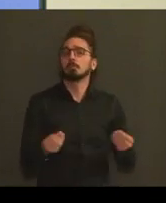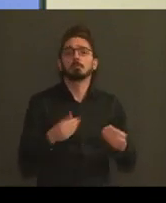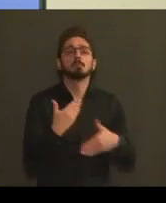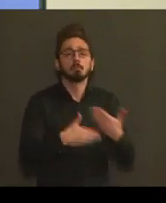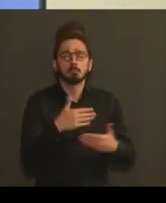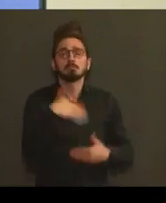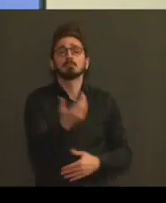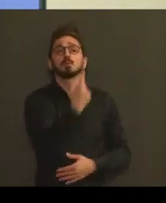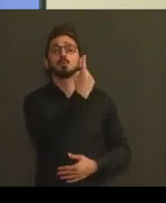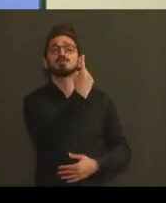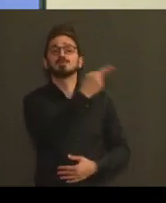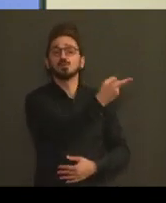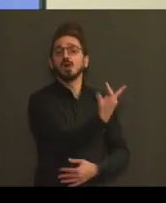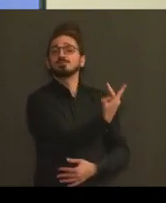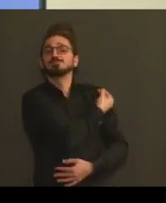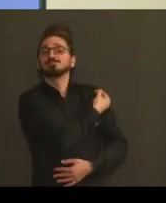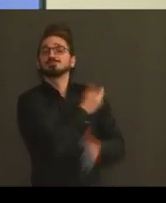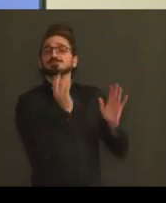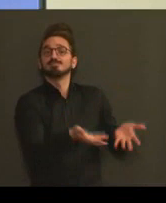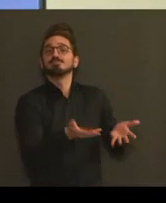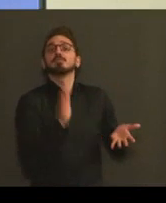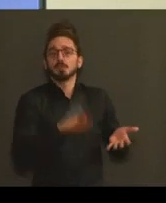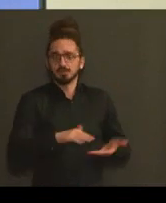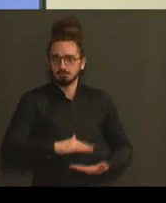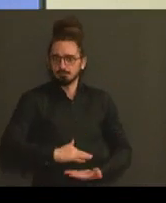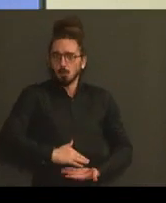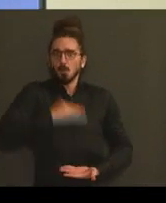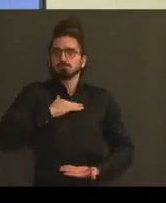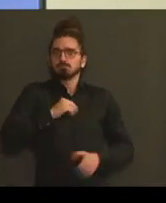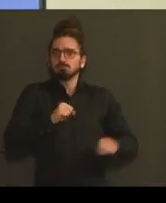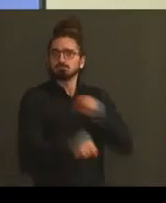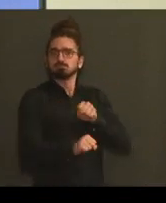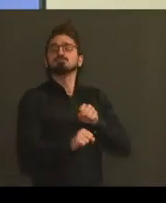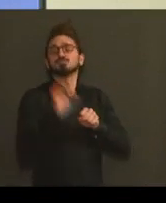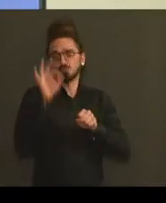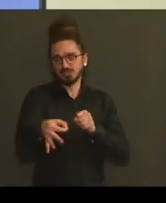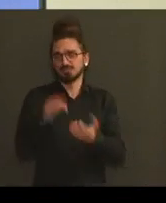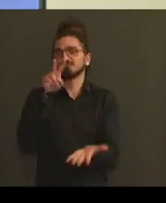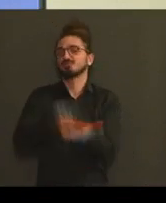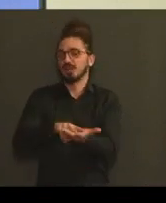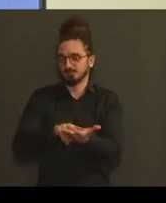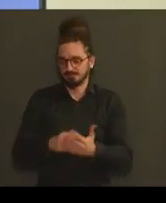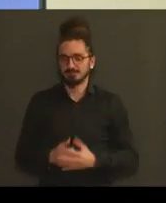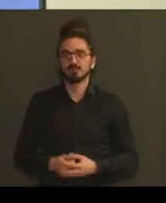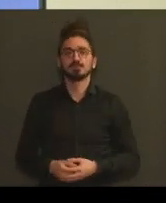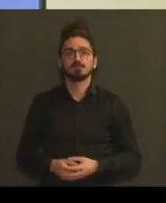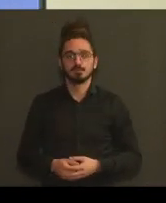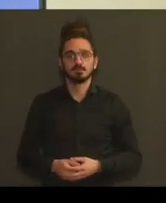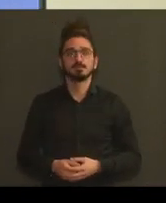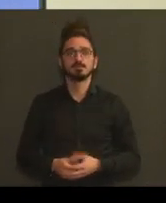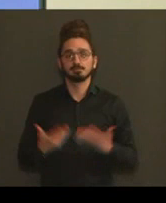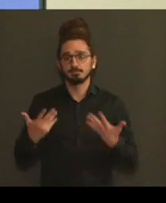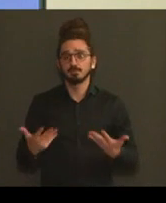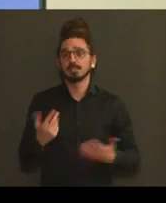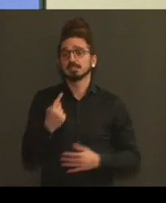une augmentation extrêmement importante de son taux d'anticorps et d'anticorps neutralisants vis-à-vis de la